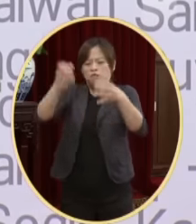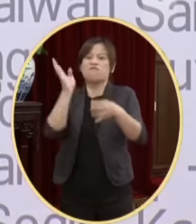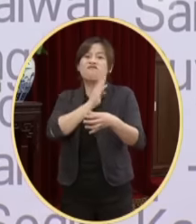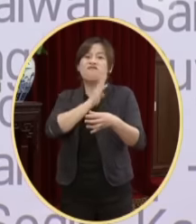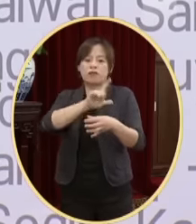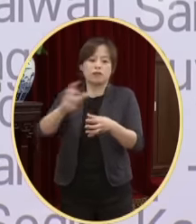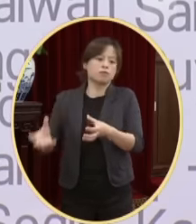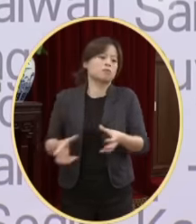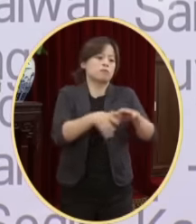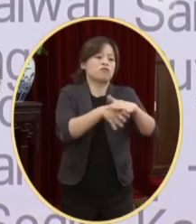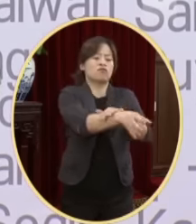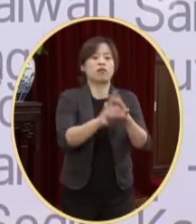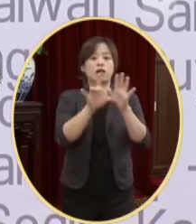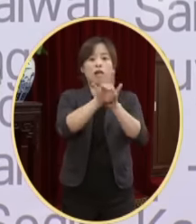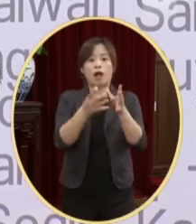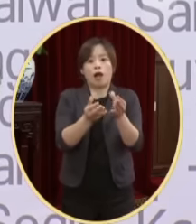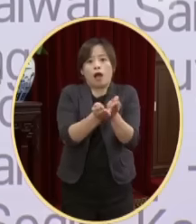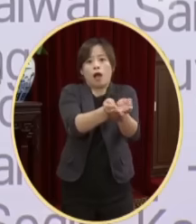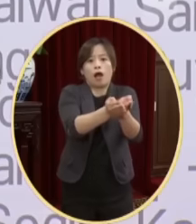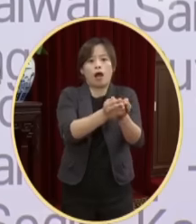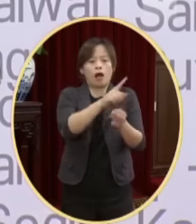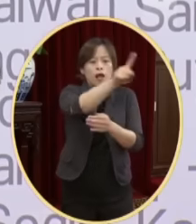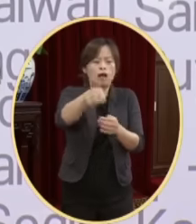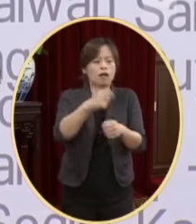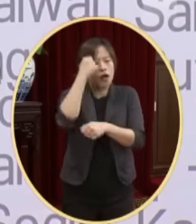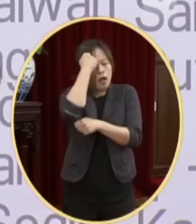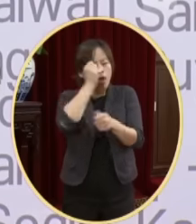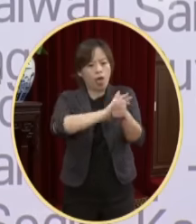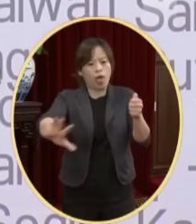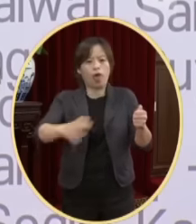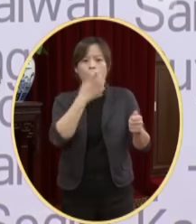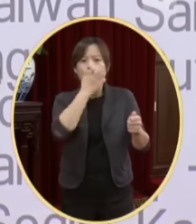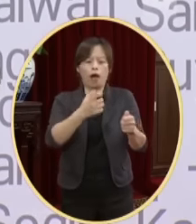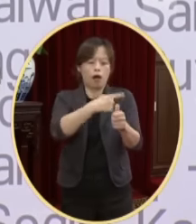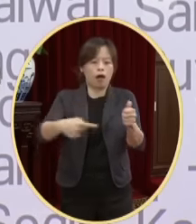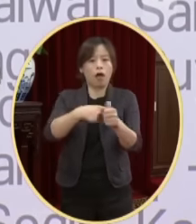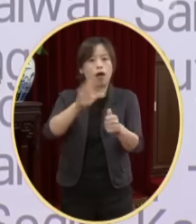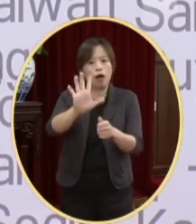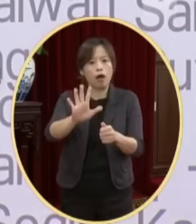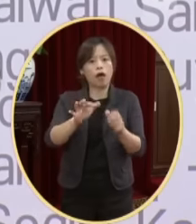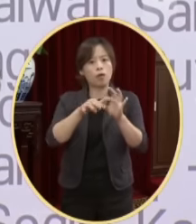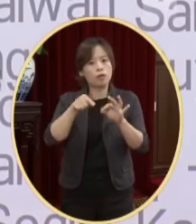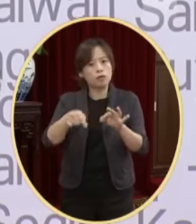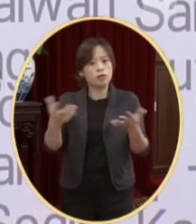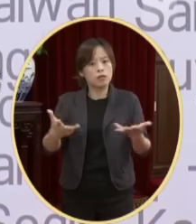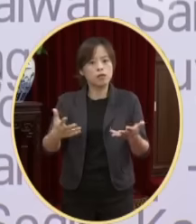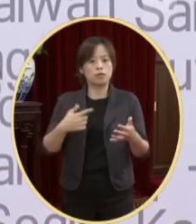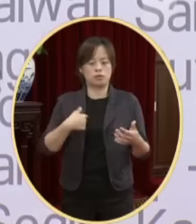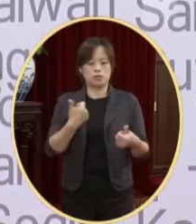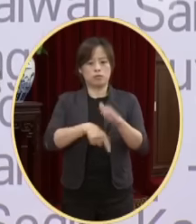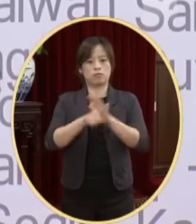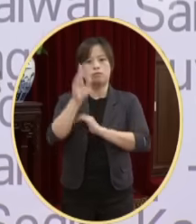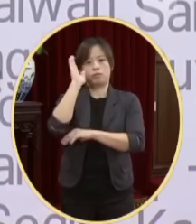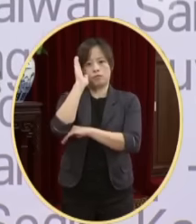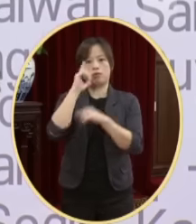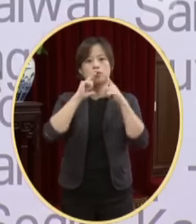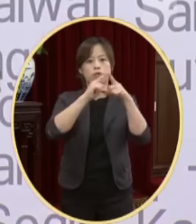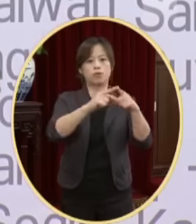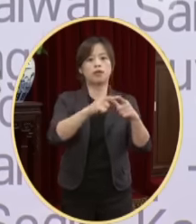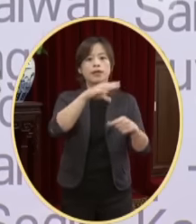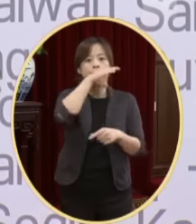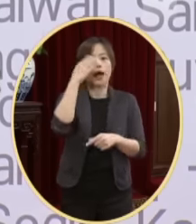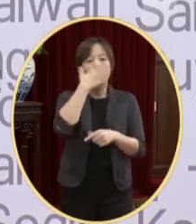屿，兰屿的族人承受核废料的伤害，为此我要代表政府向